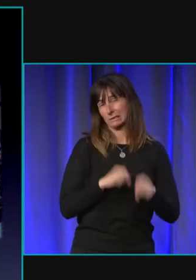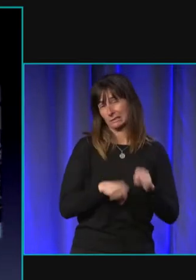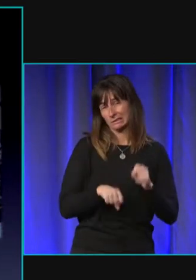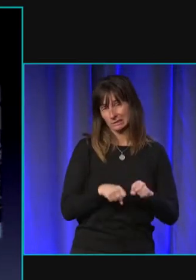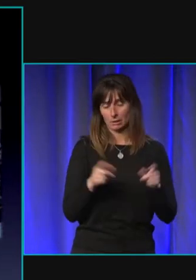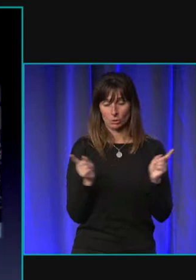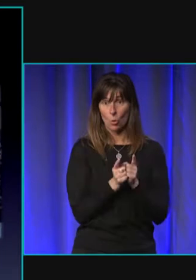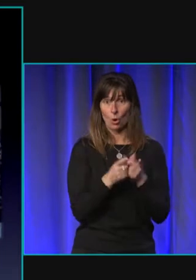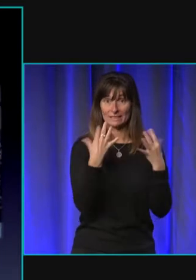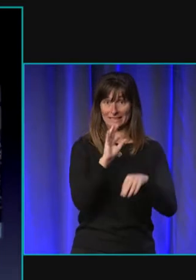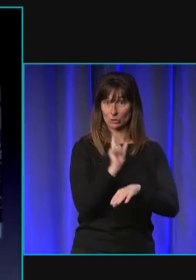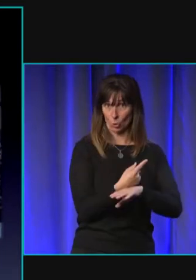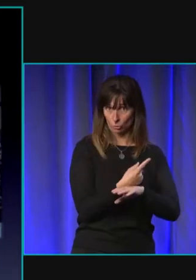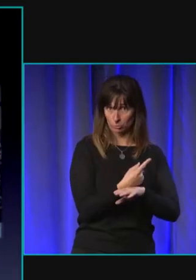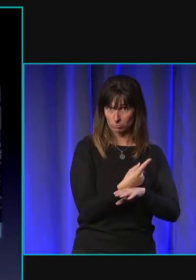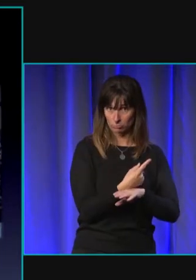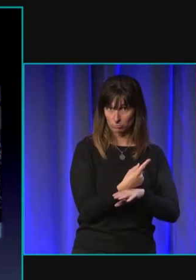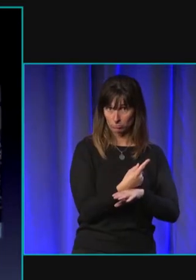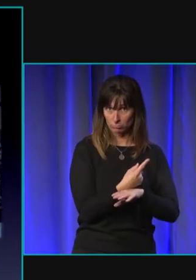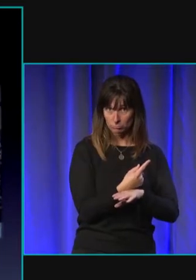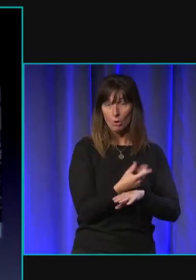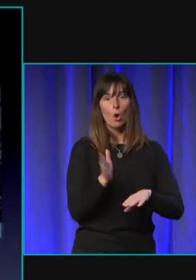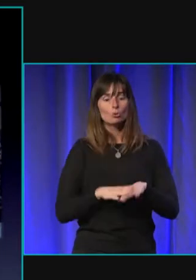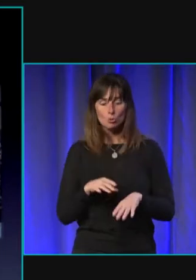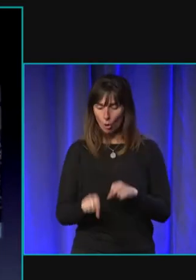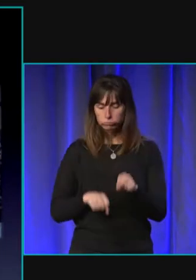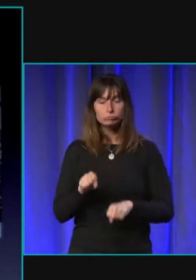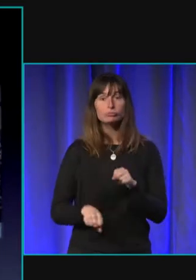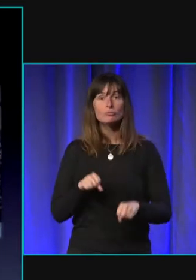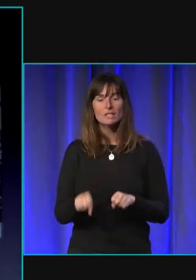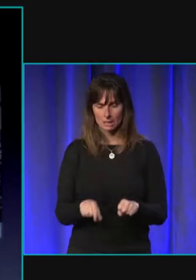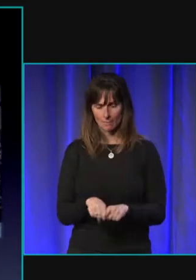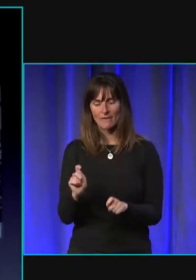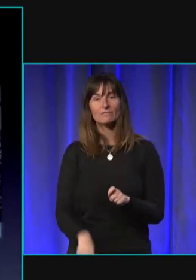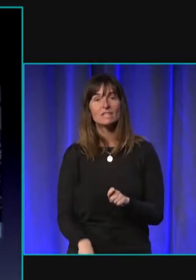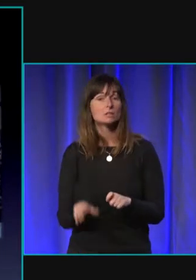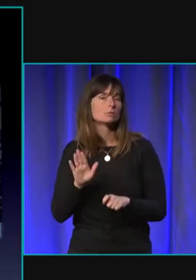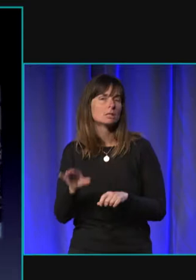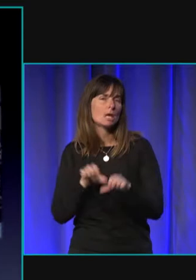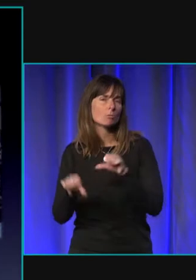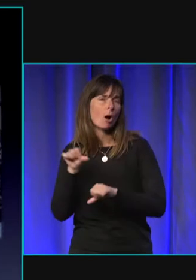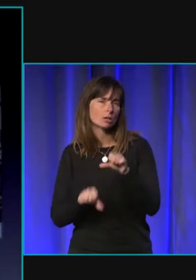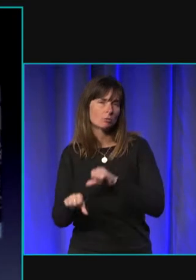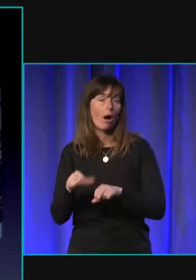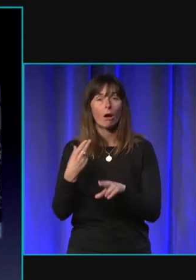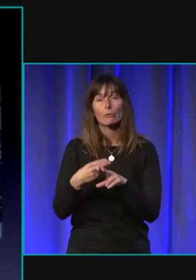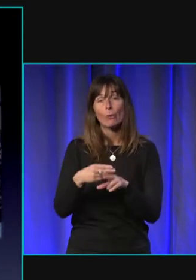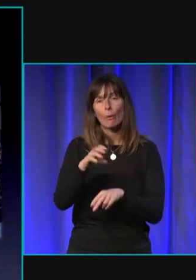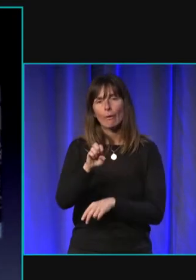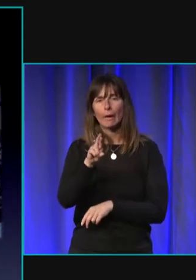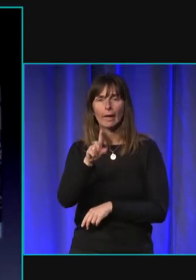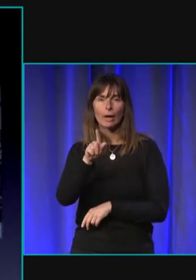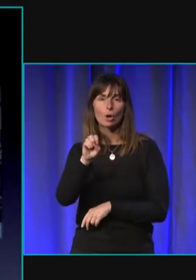10 sprints de 10 secondes qui sont faites sur une bicyclette stationnaire de laboratoire, donc on appelle un ergomètre, un